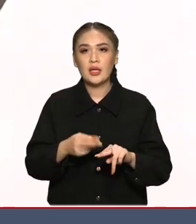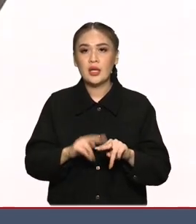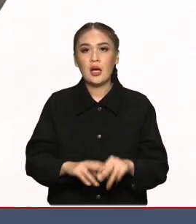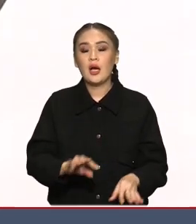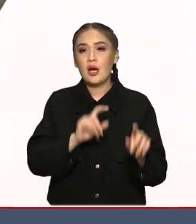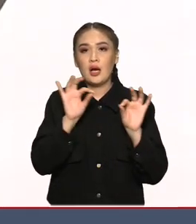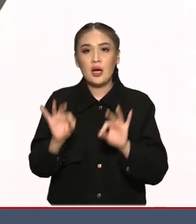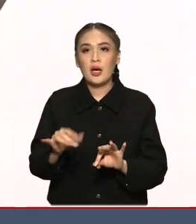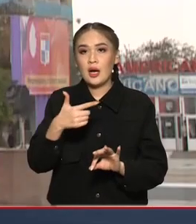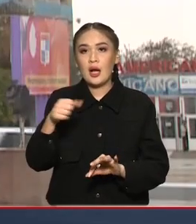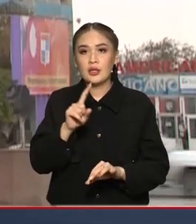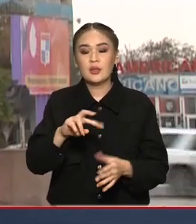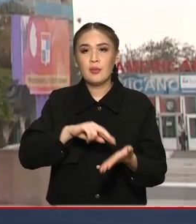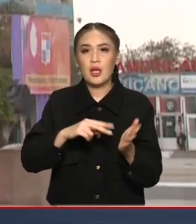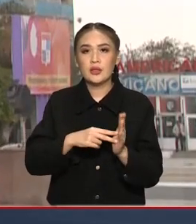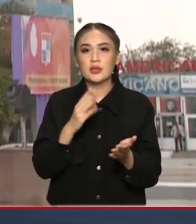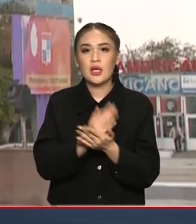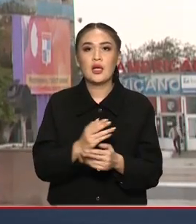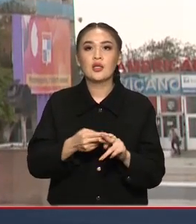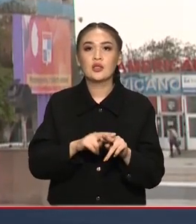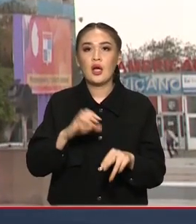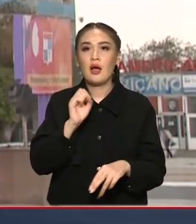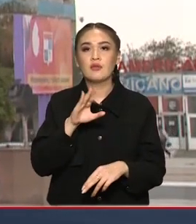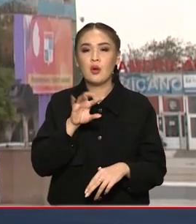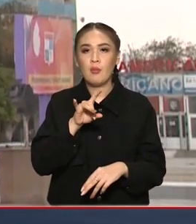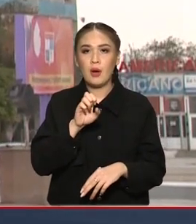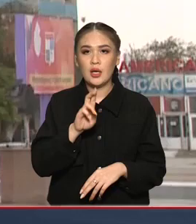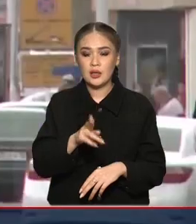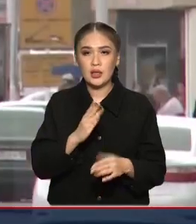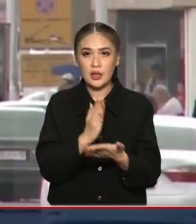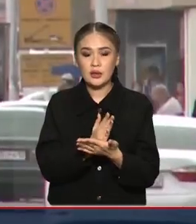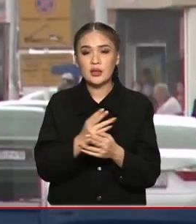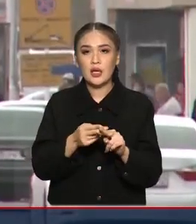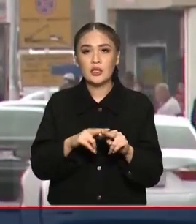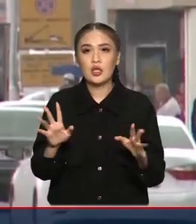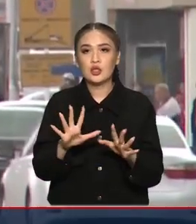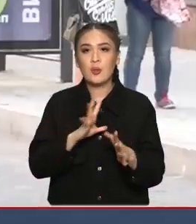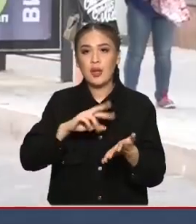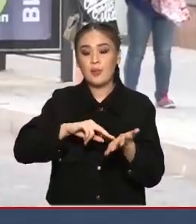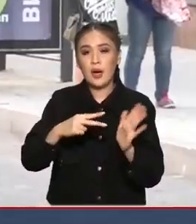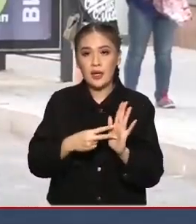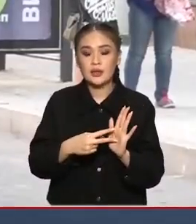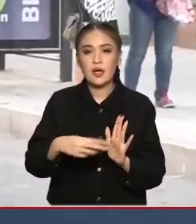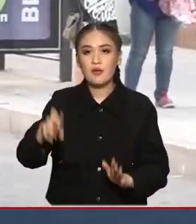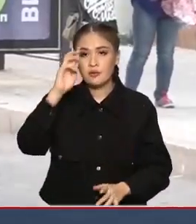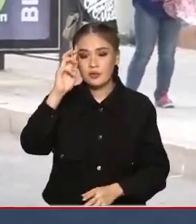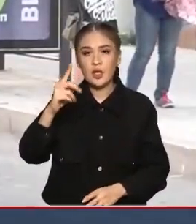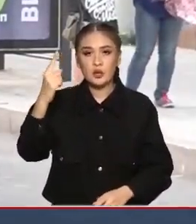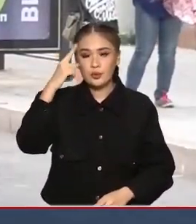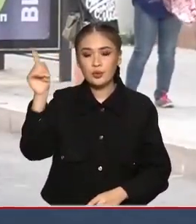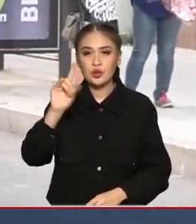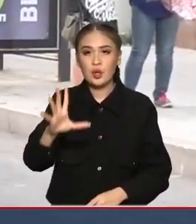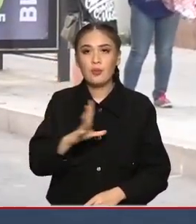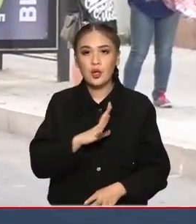газовыми установками планируется и уже имеющийся коммунальный автопарк региона. Причем, несмотря на дороговизну проекта, власти подсчитали, что в последующем